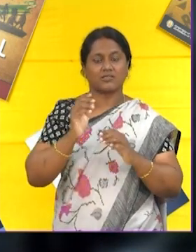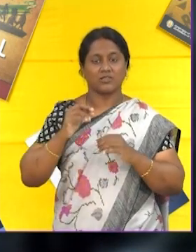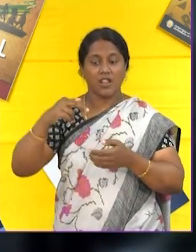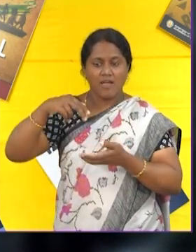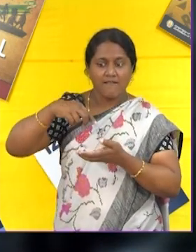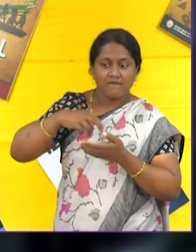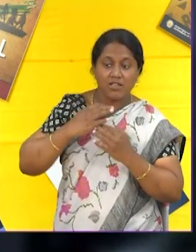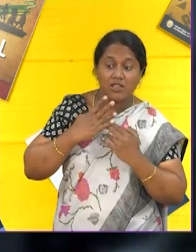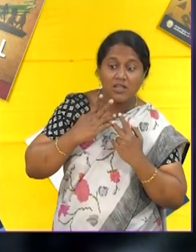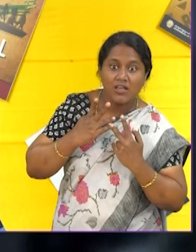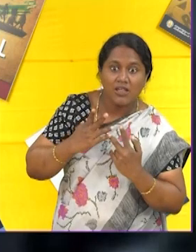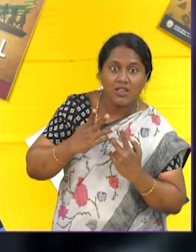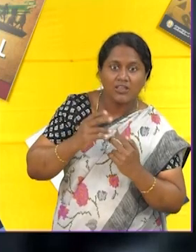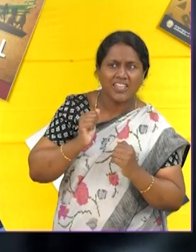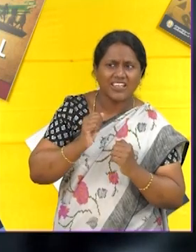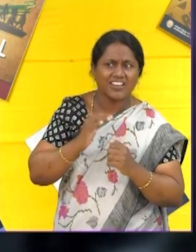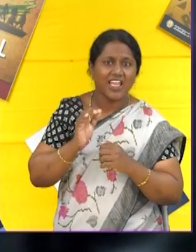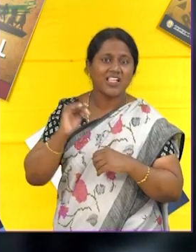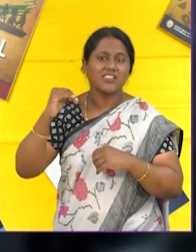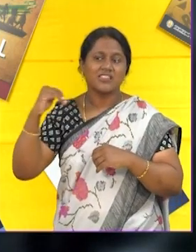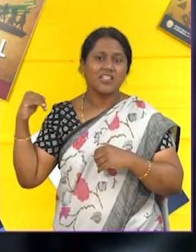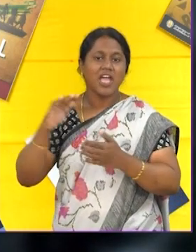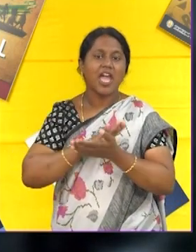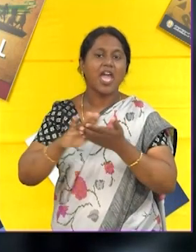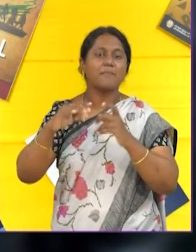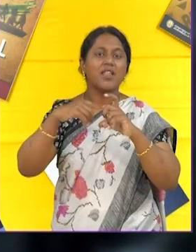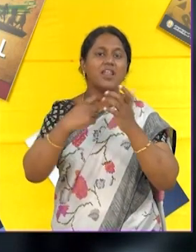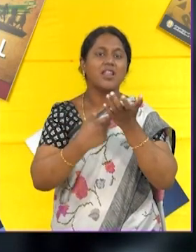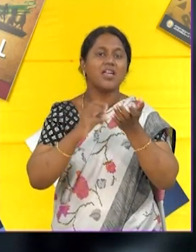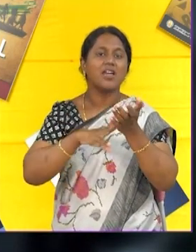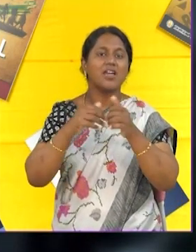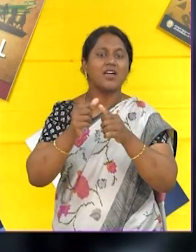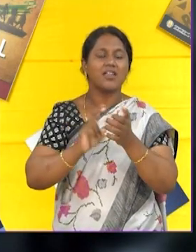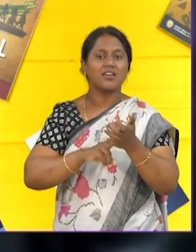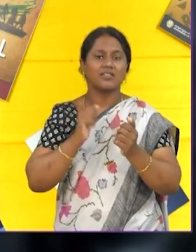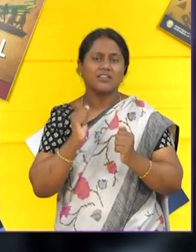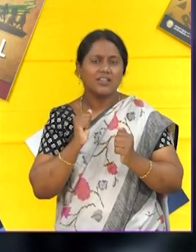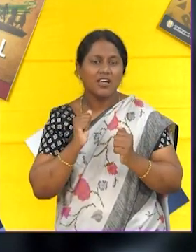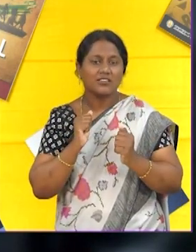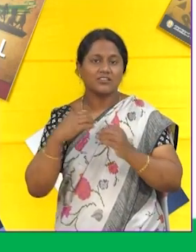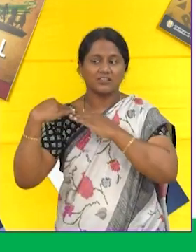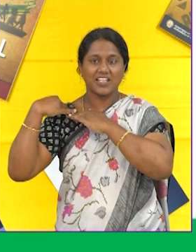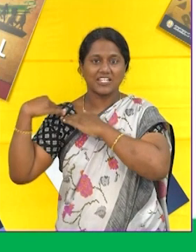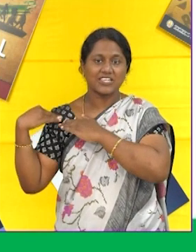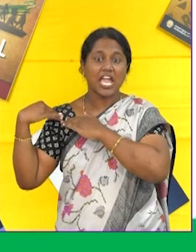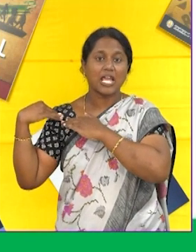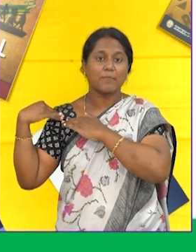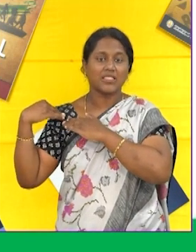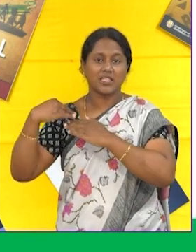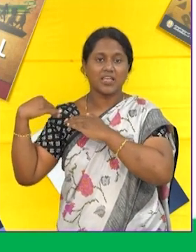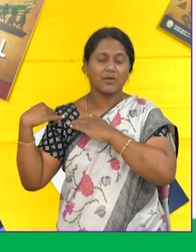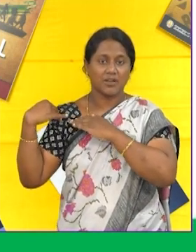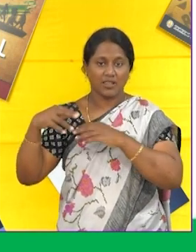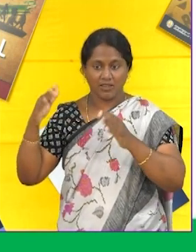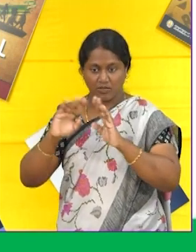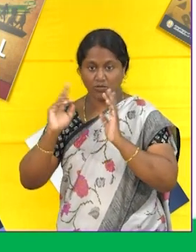டு ஹெர்மன்ஸ் ரூம். ஹெர்மனோட ரூமுக்கு போனேன். வேர் இஸ் ஹெர்மன் எங்கே இருக்கான்? அப்ஸ்டேர்ஸில் ரூமில் இருக்கான். பிஸ்ட் ஐ ஹிஸ்ட்